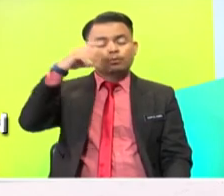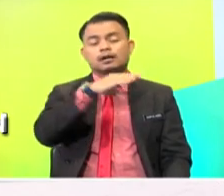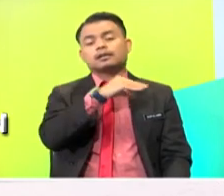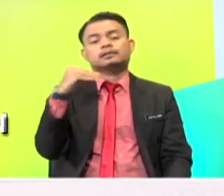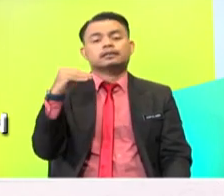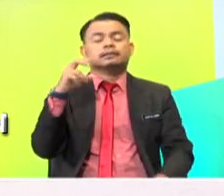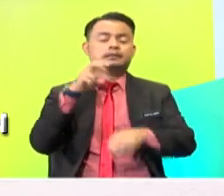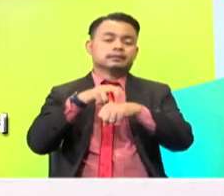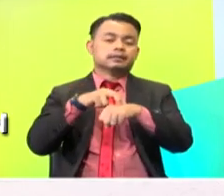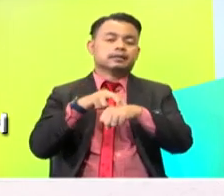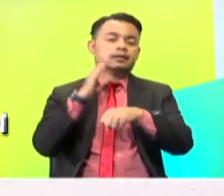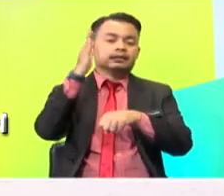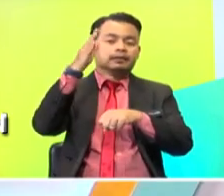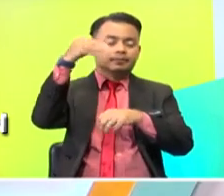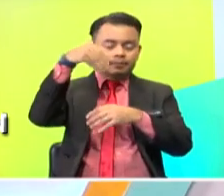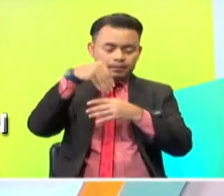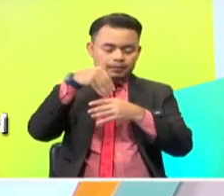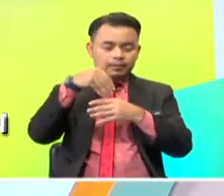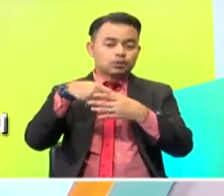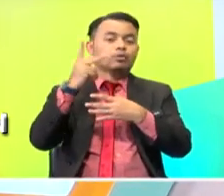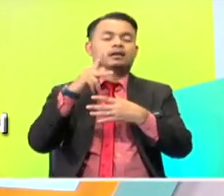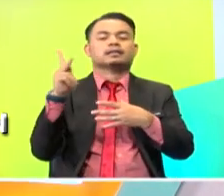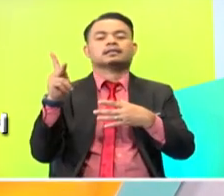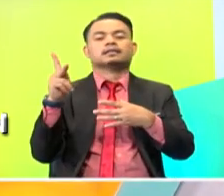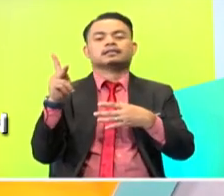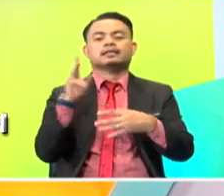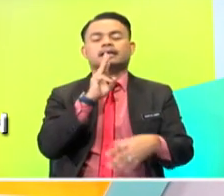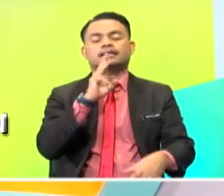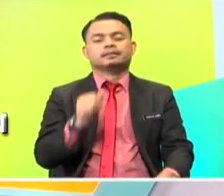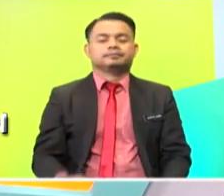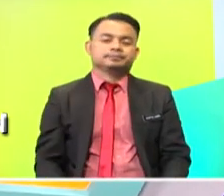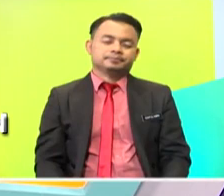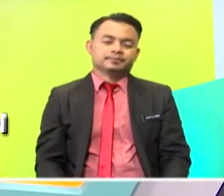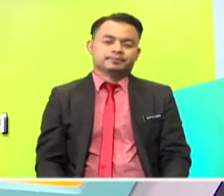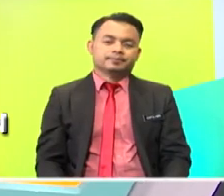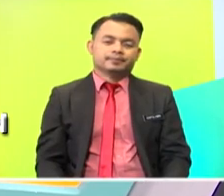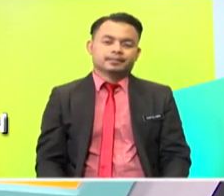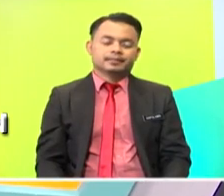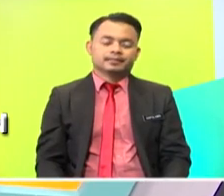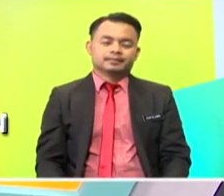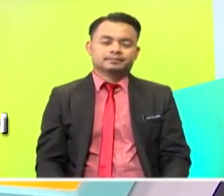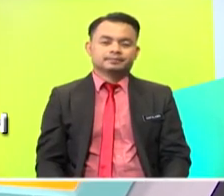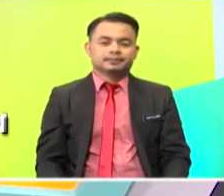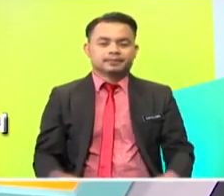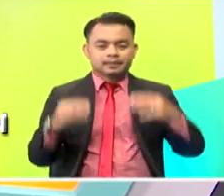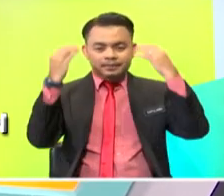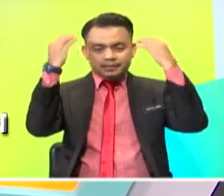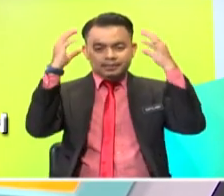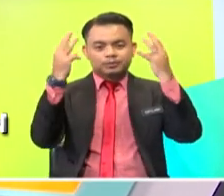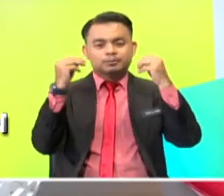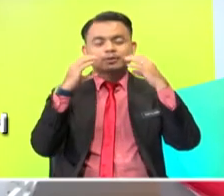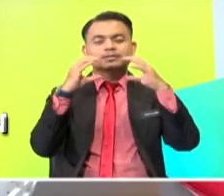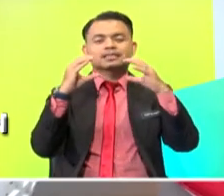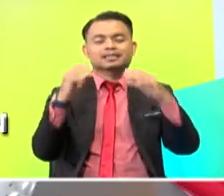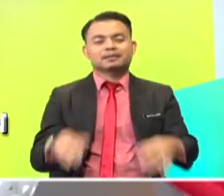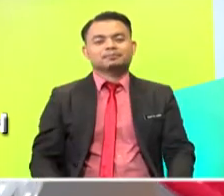bantu cek gu masukkan kentang ke dalam bayi Thailand sementara itu cek guna ceritakan kita